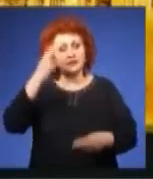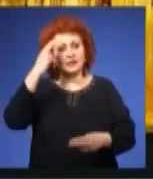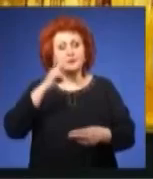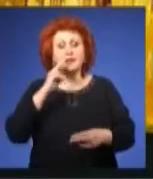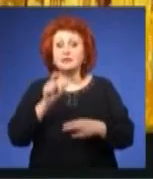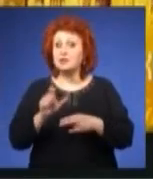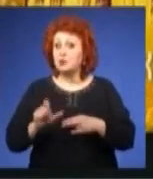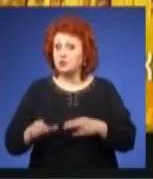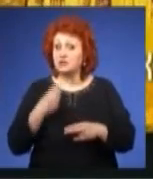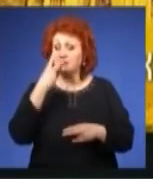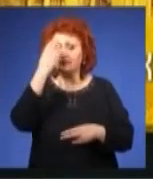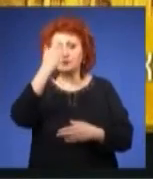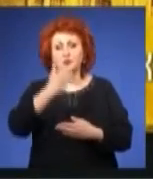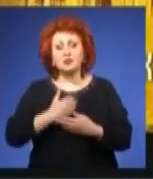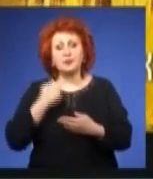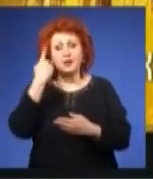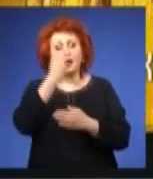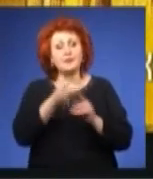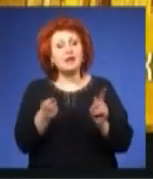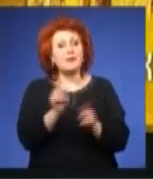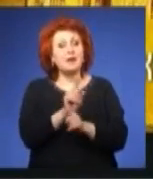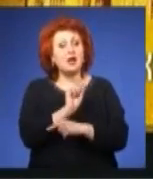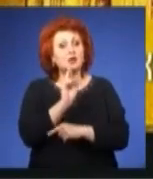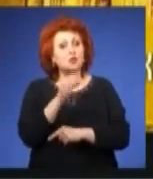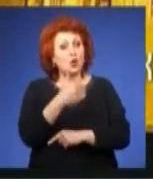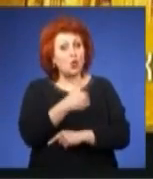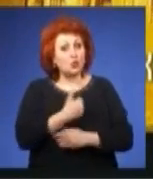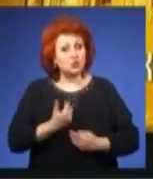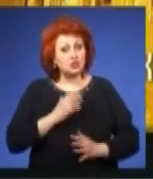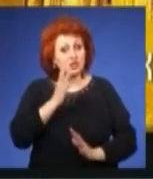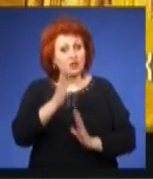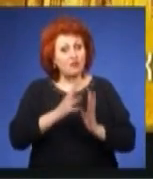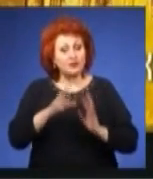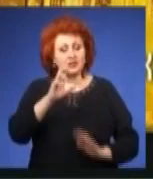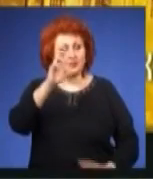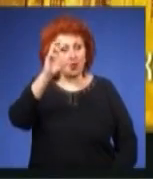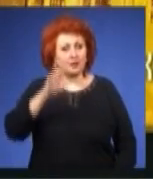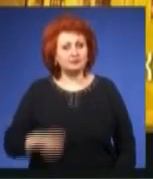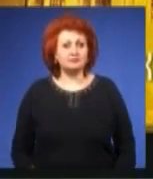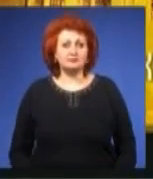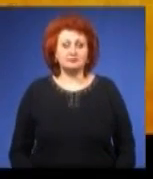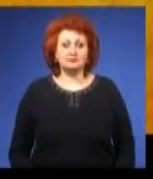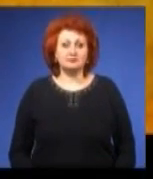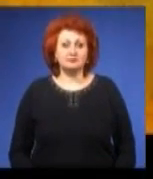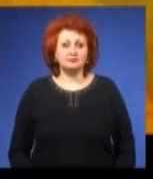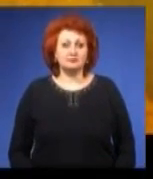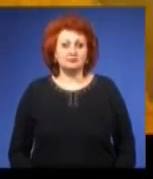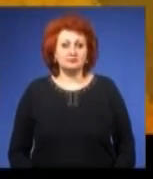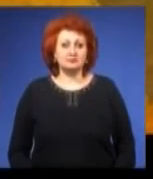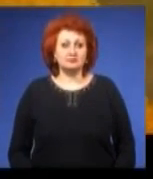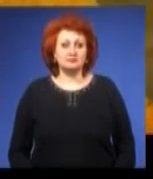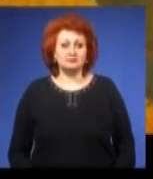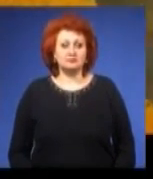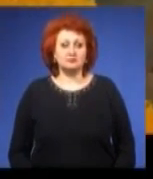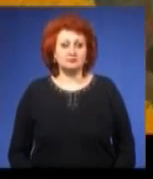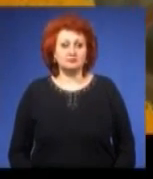Здравствуйте, дорогие братья и сестры! В эфире «Преображение» – программа для тех, кто хочет жить в мире с Богом.